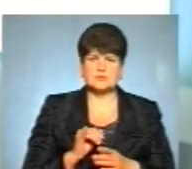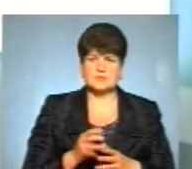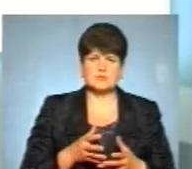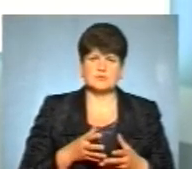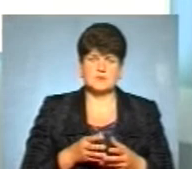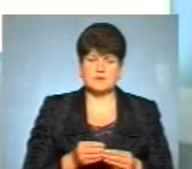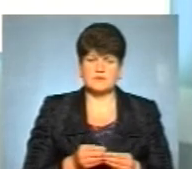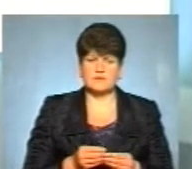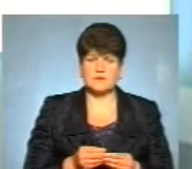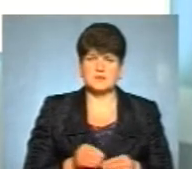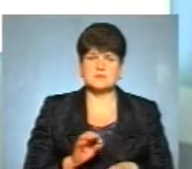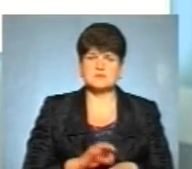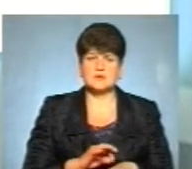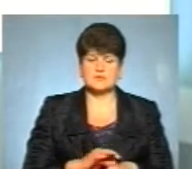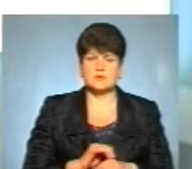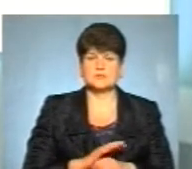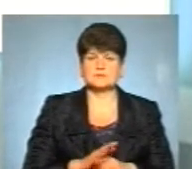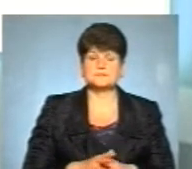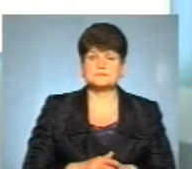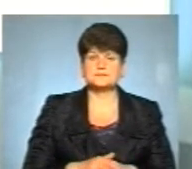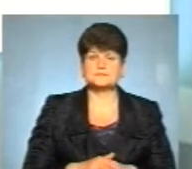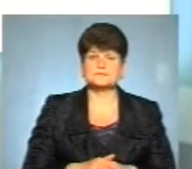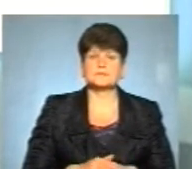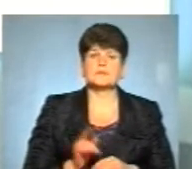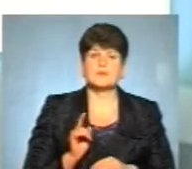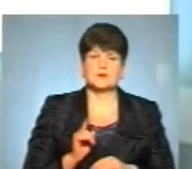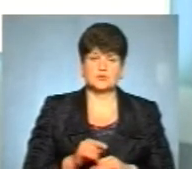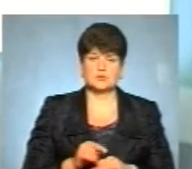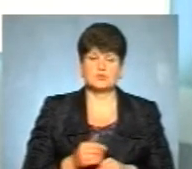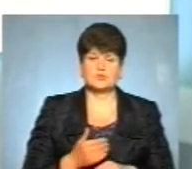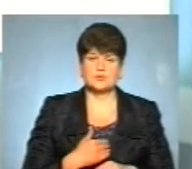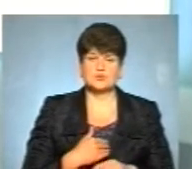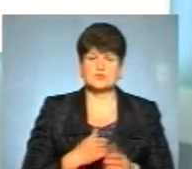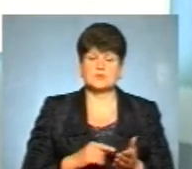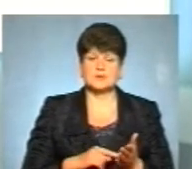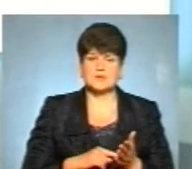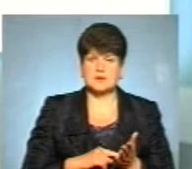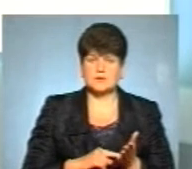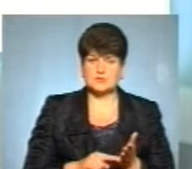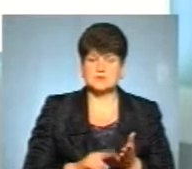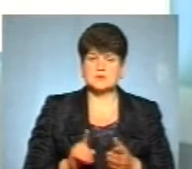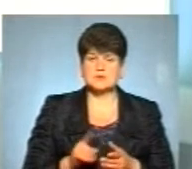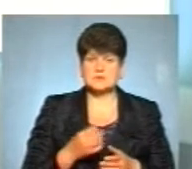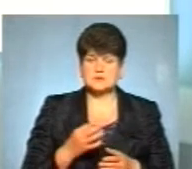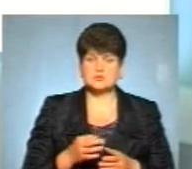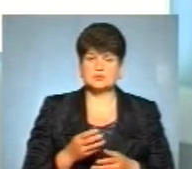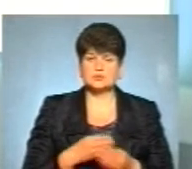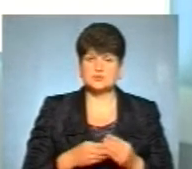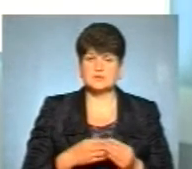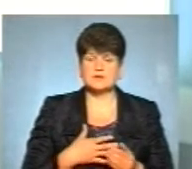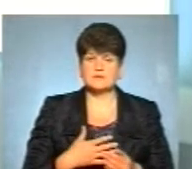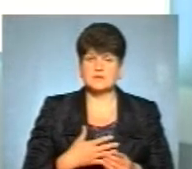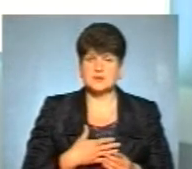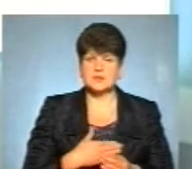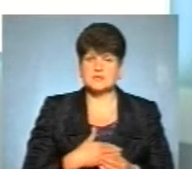і на перебіг захворювання на COVID-19. Тому хочу наголосити і сказати, що штучна вентиляція легень – це не